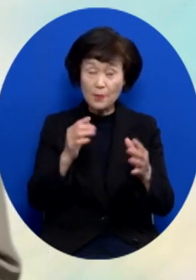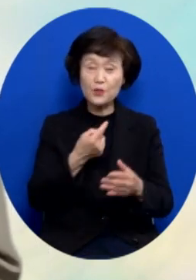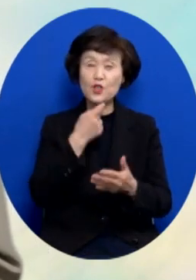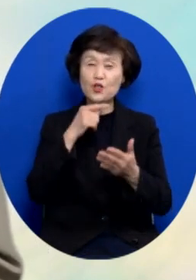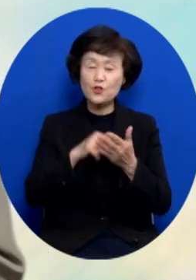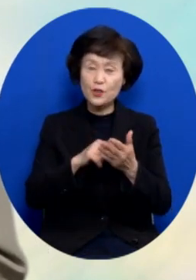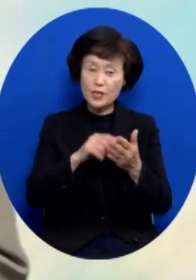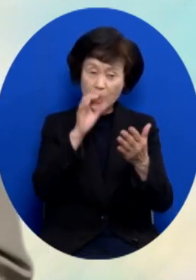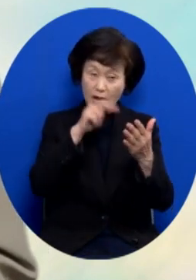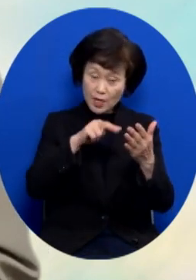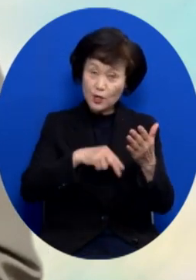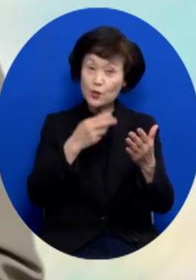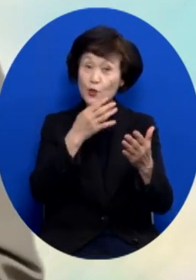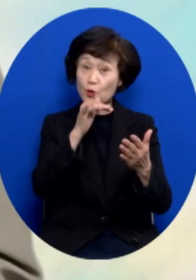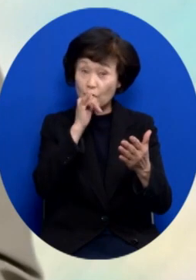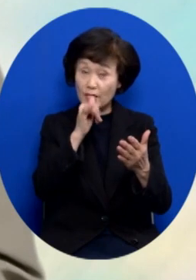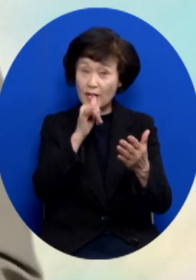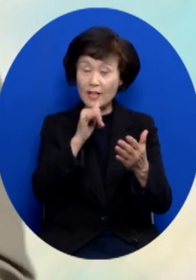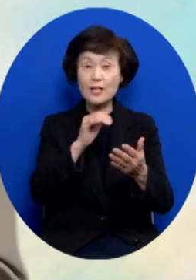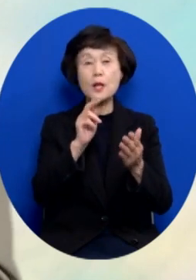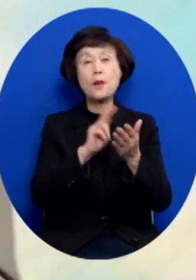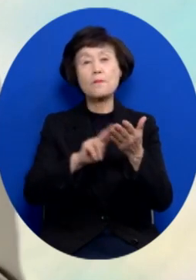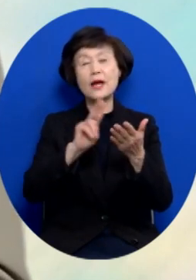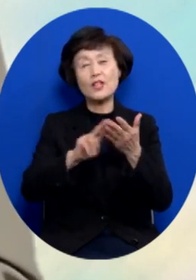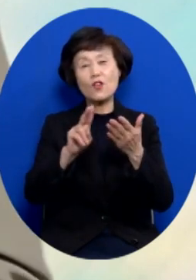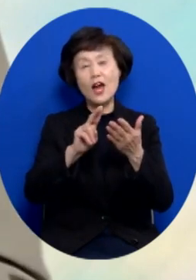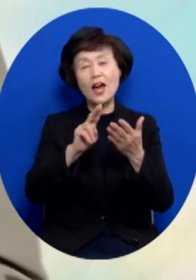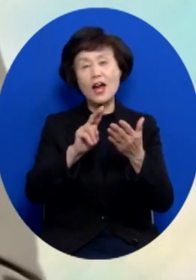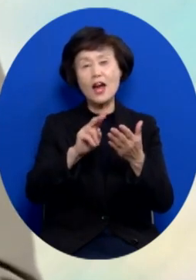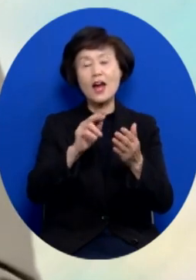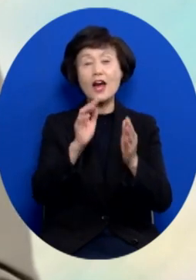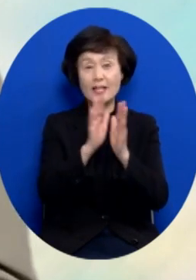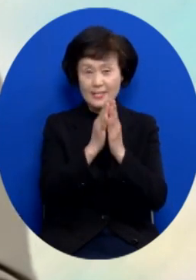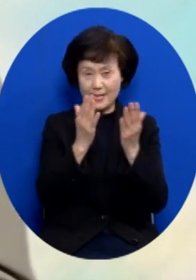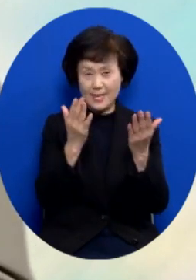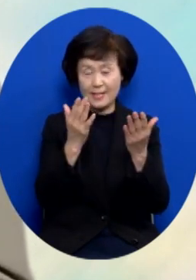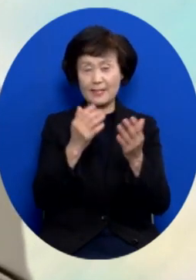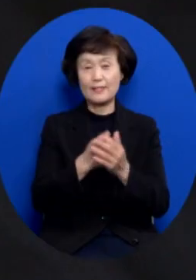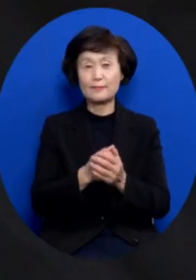특징이 있는데요. 개혁주의 생명신학이 만화로 표현됐습니다.